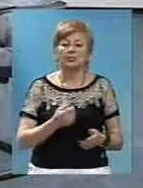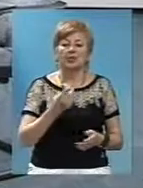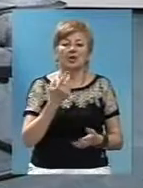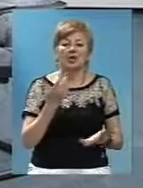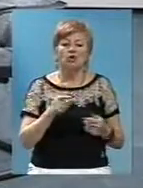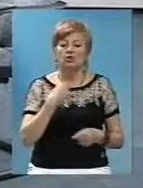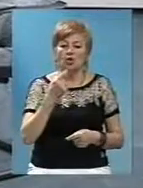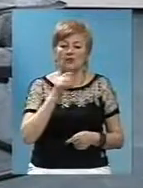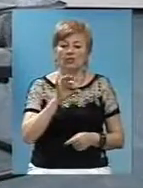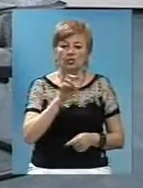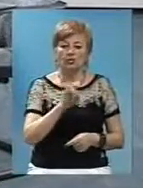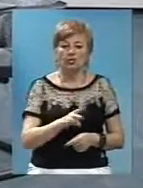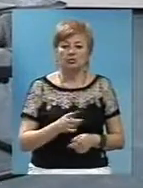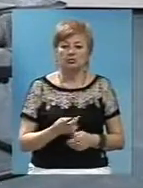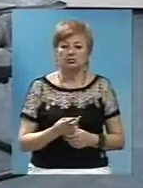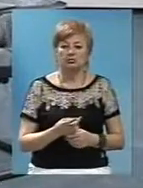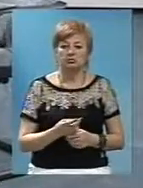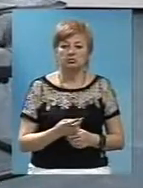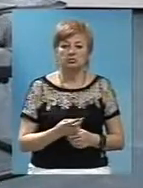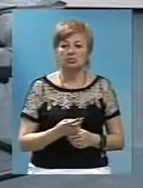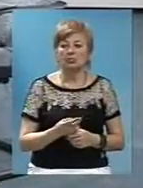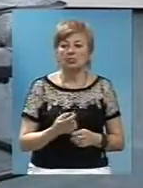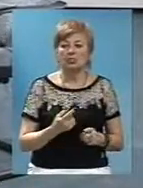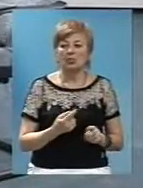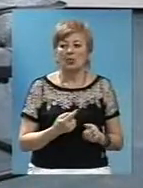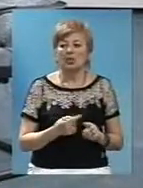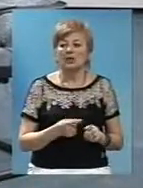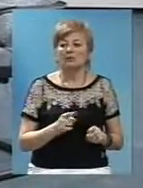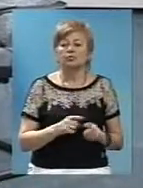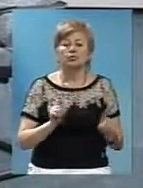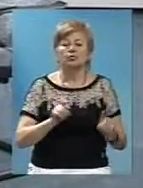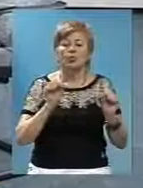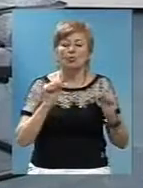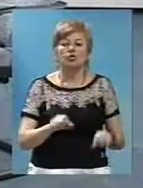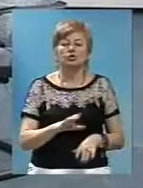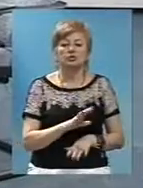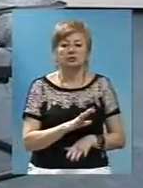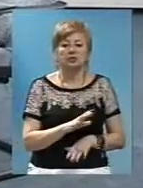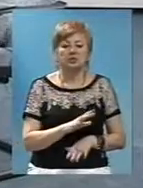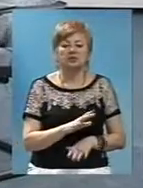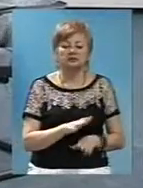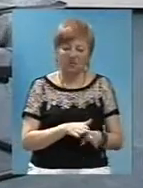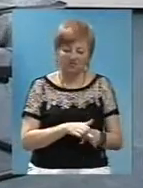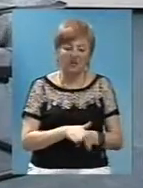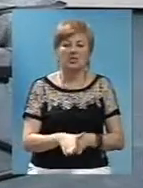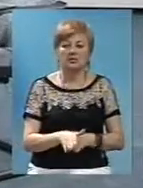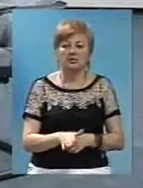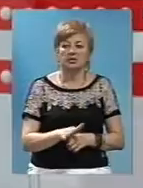він говорить, намацальне тут, наскільки воно може бути втілене, на вашу думку?